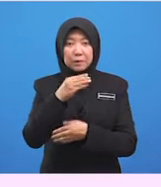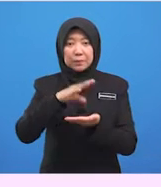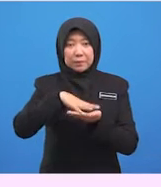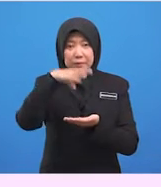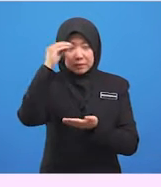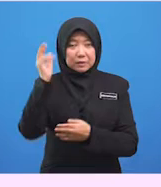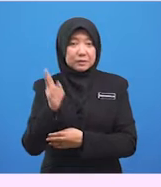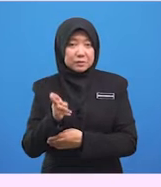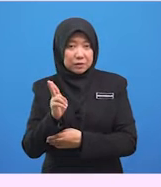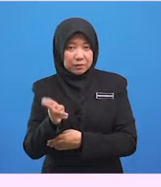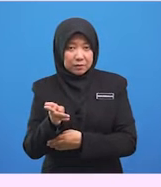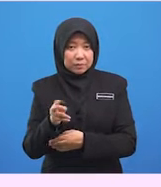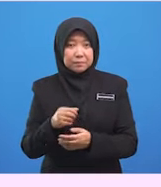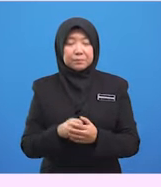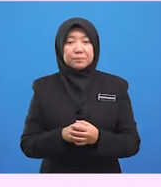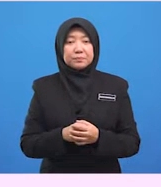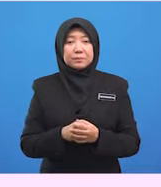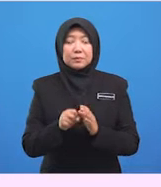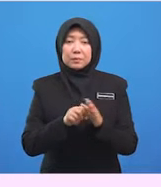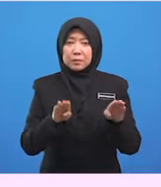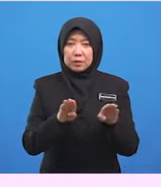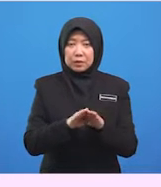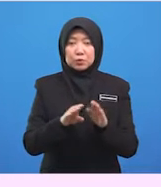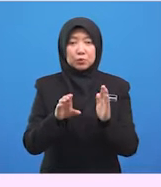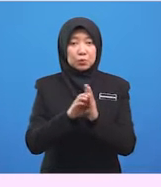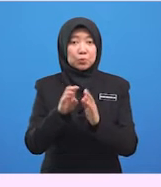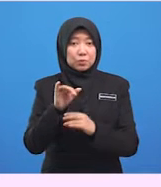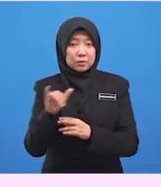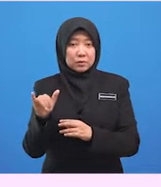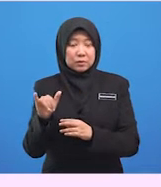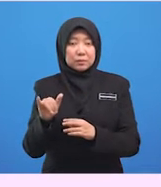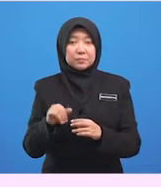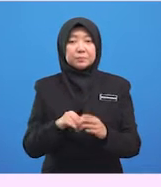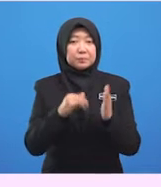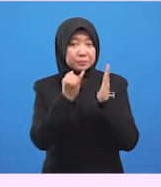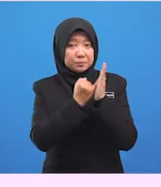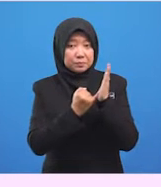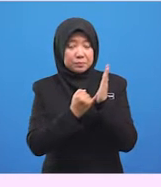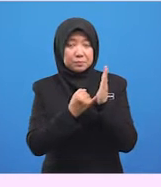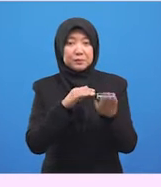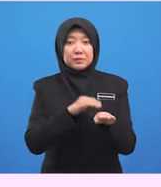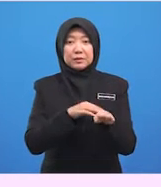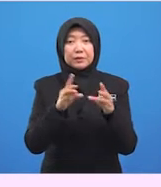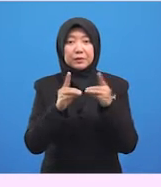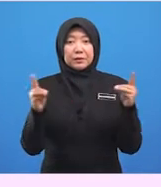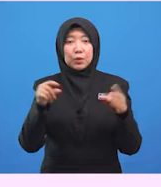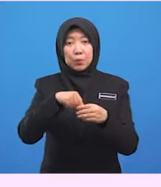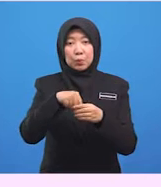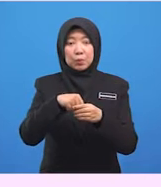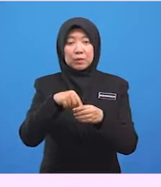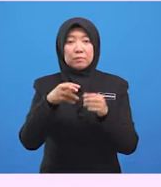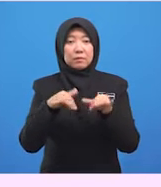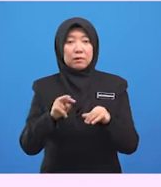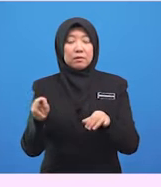dan mempelajari sejarah sebagai contohnya melalui lukisan pada dinding gua